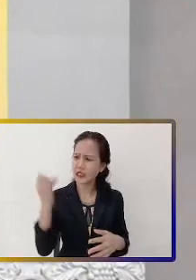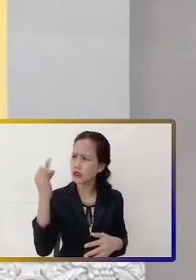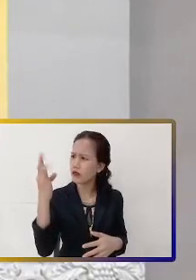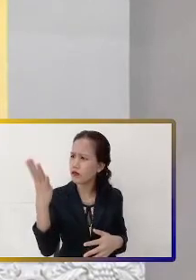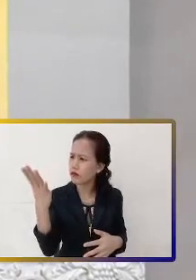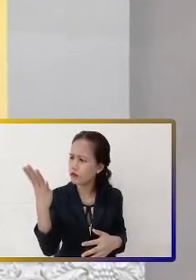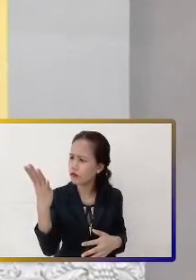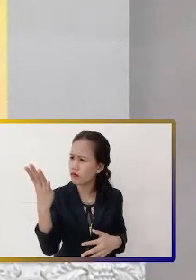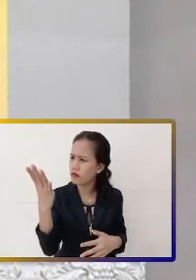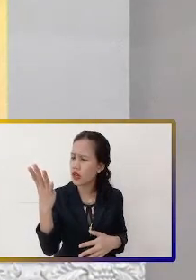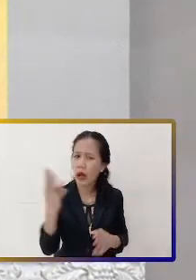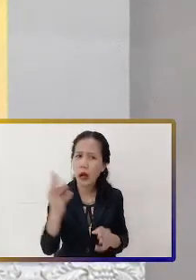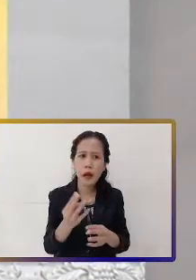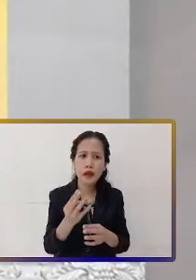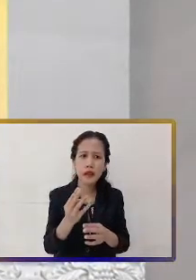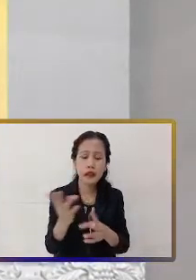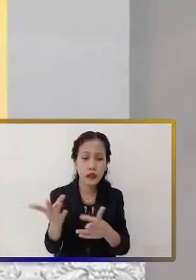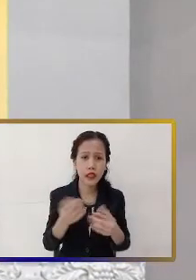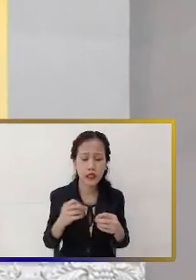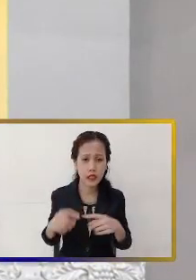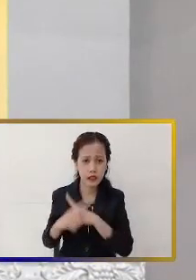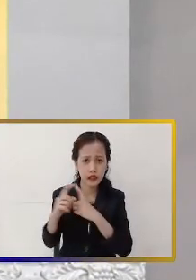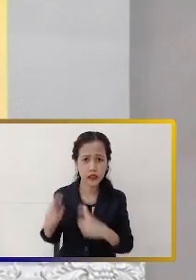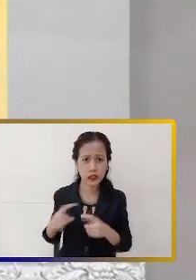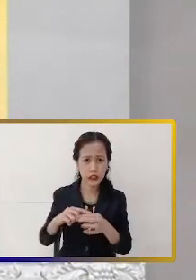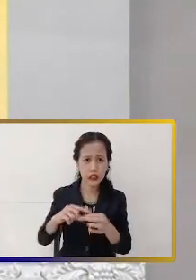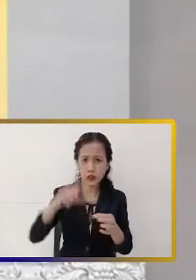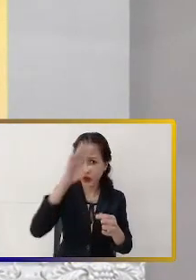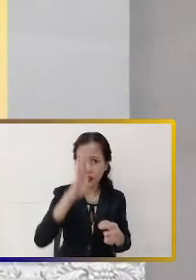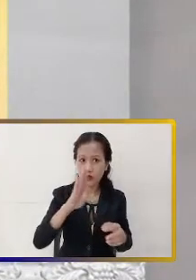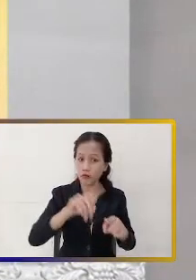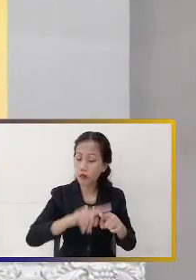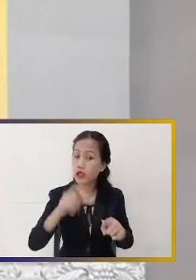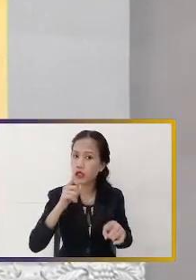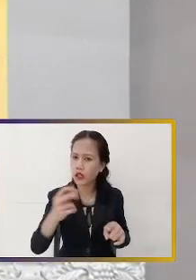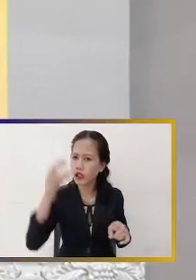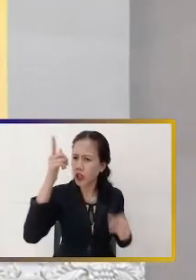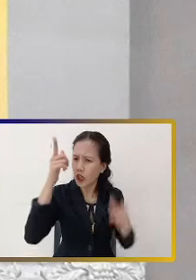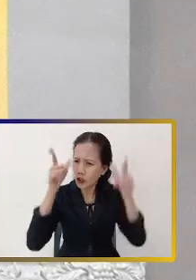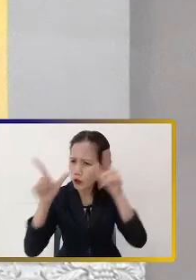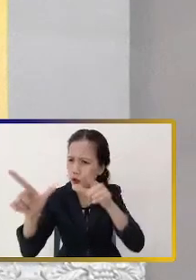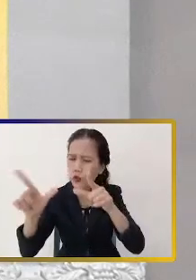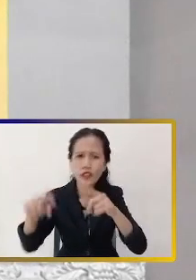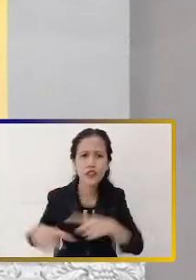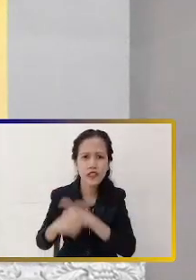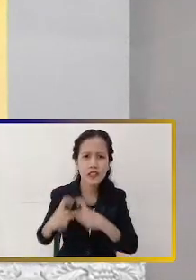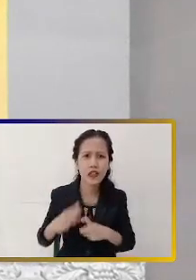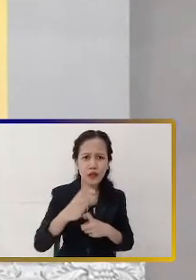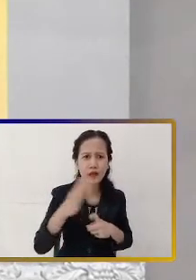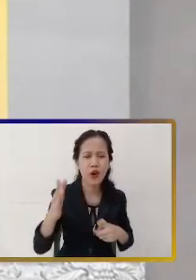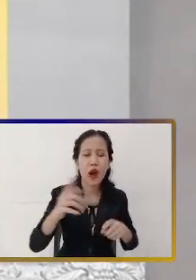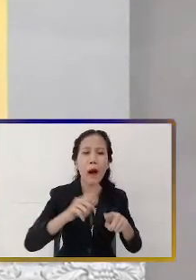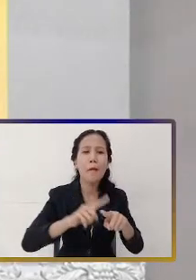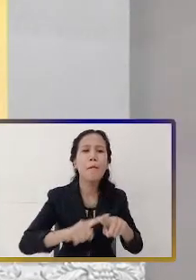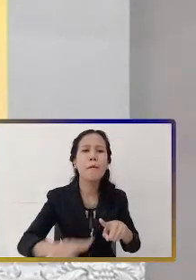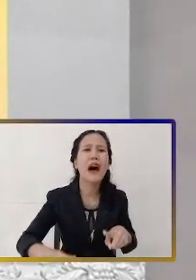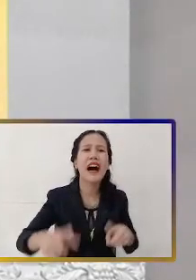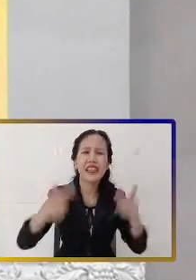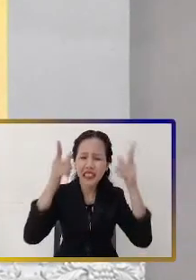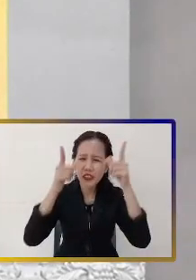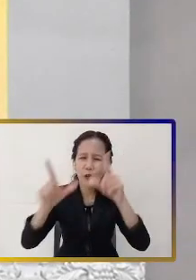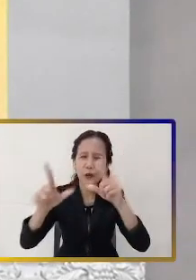kayo sumala sa Panginoon, pero hindi niya tinignan ang iyong pagkakamali. Sa halip, tinignan ng Panginoon ang iyong